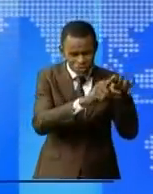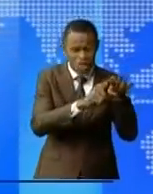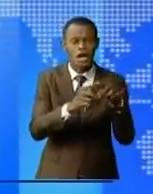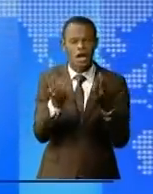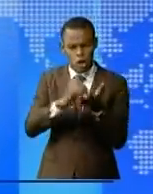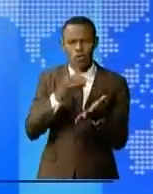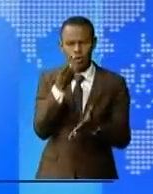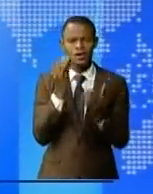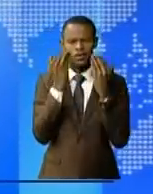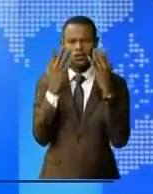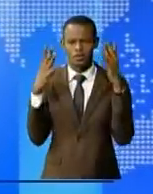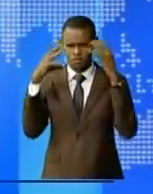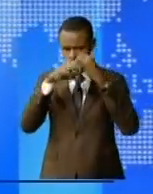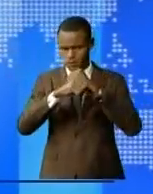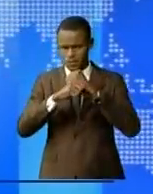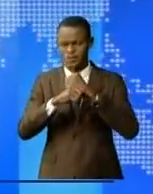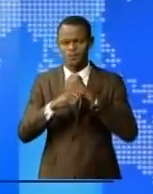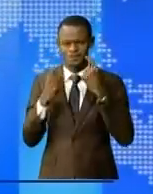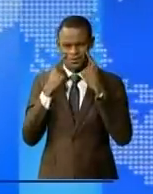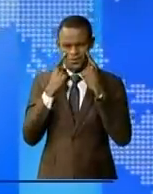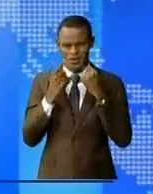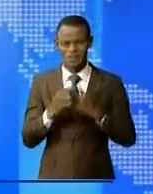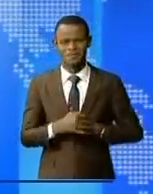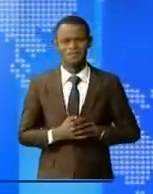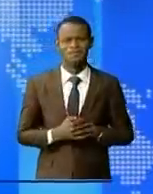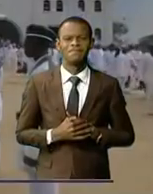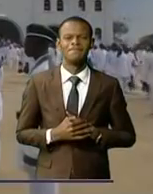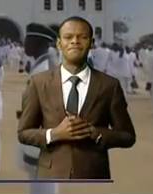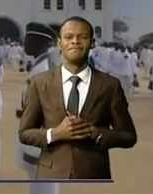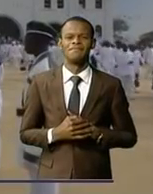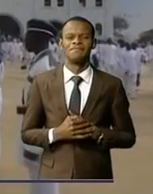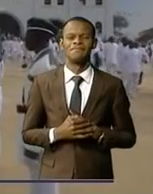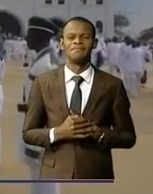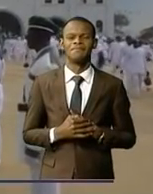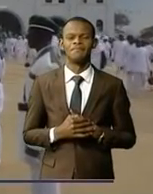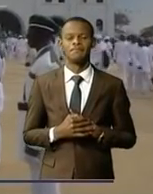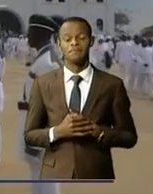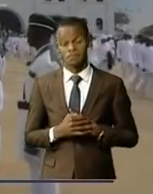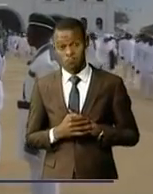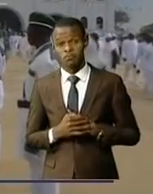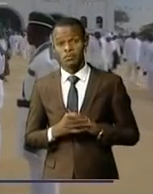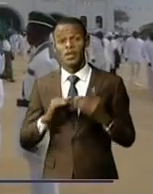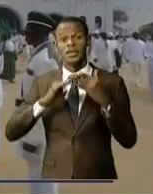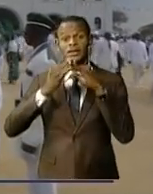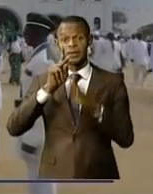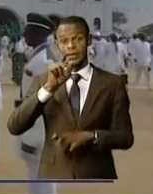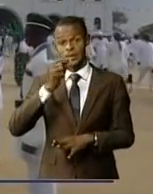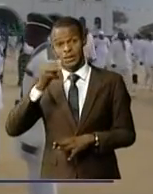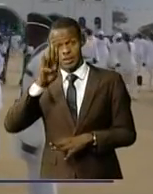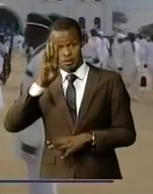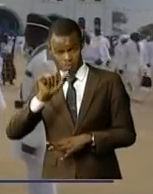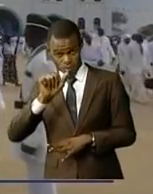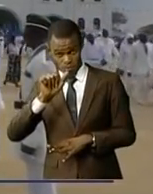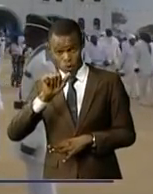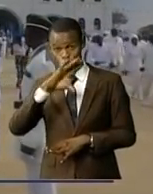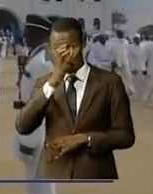par notre envoyé spécial en Kamba, Pati Tondwangu. La cité d'Nkamba, dans le district du Cataract